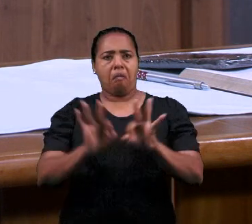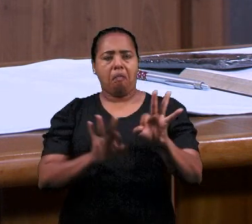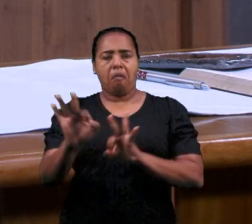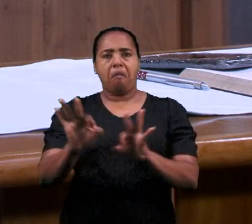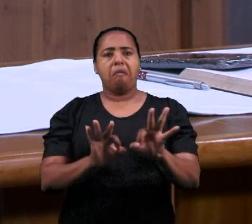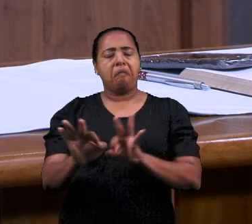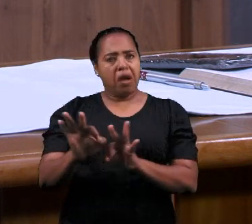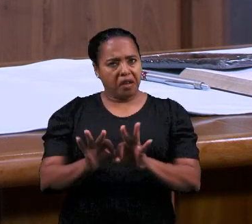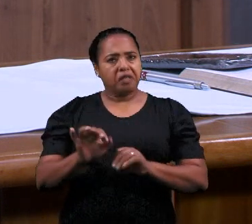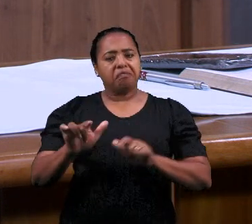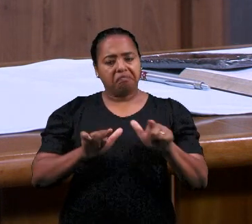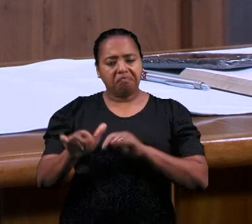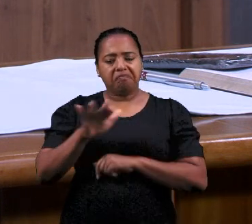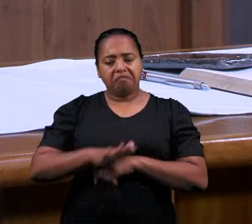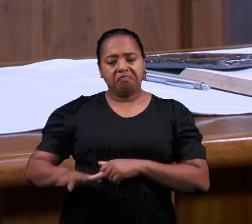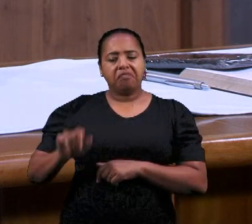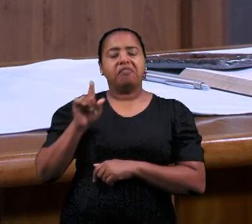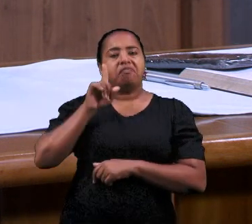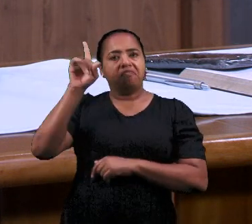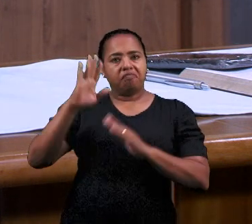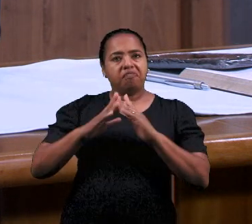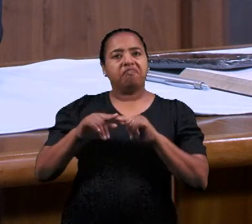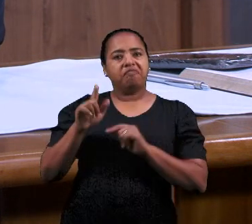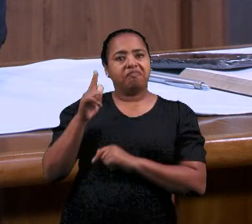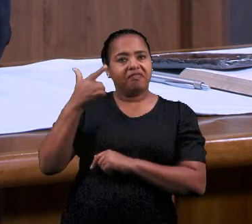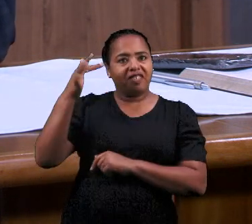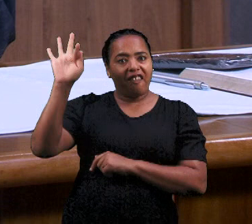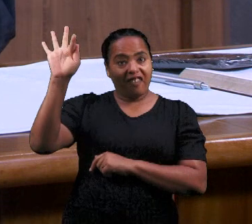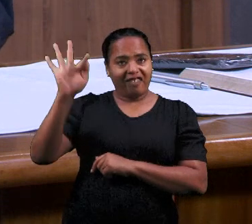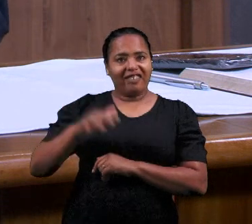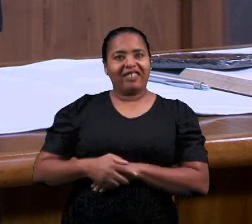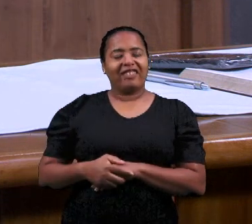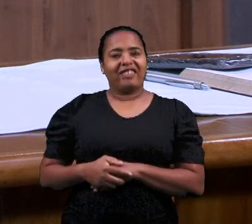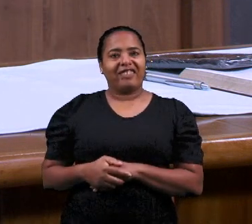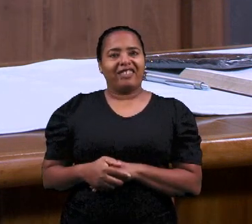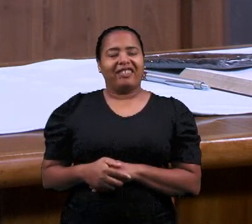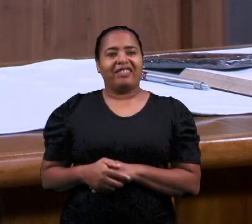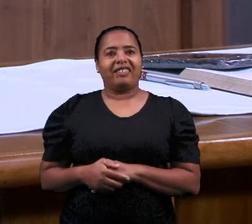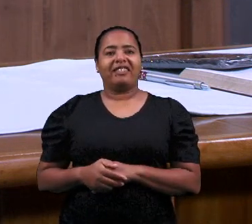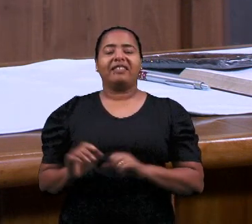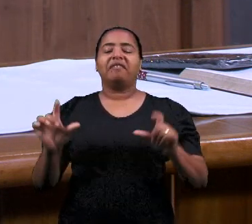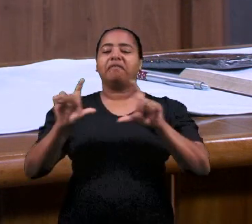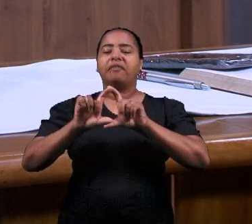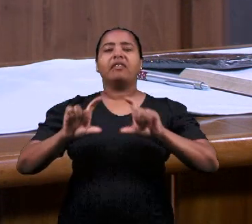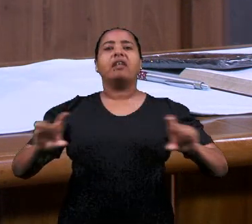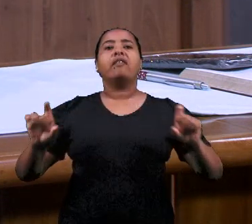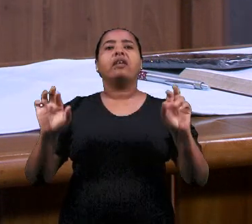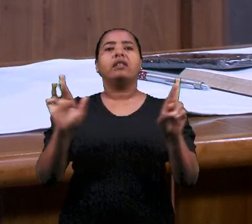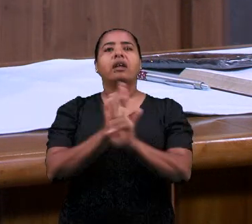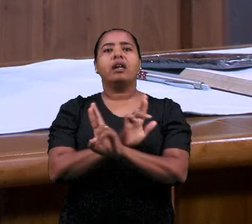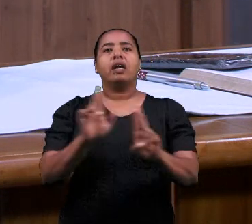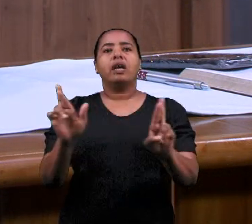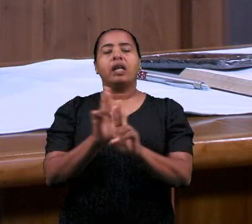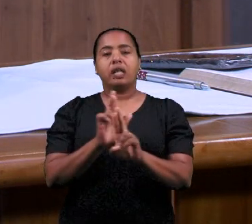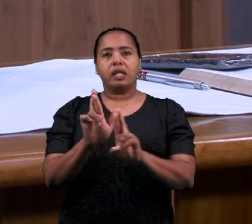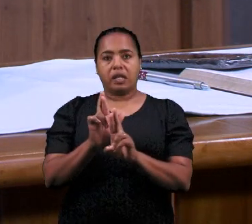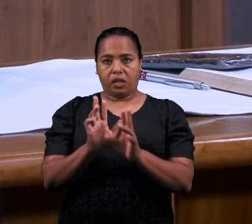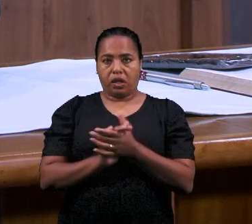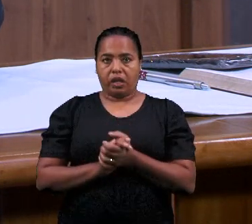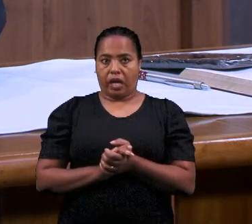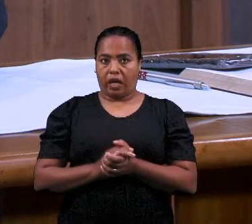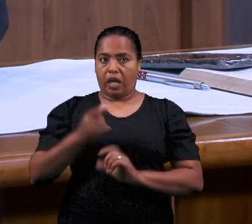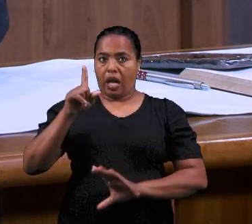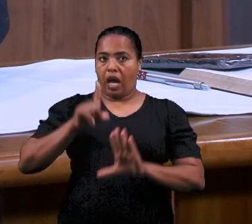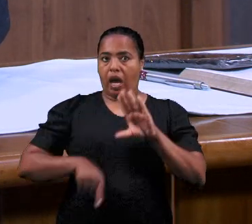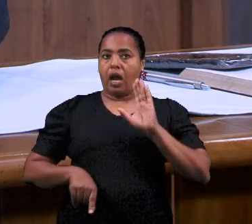ce travail de nos enfants de notre église en France. Nous allons maintenant à la phrase qui est liée à la partie 2, c'est-à-dire la